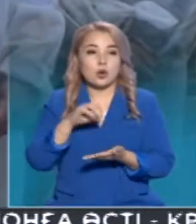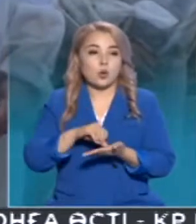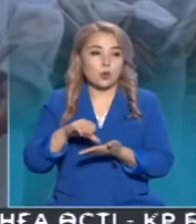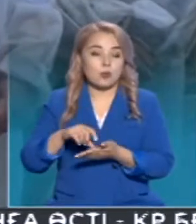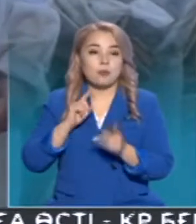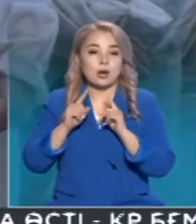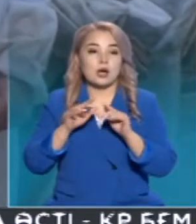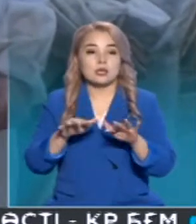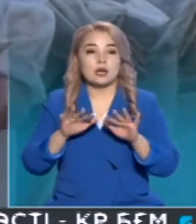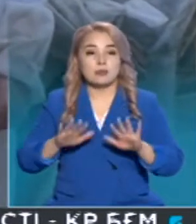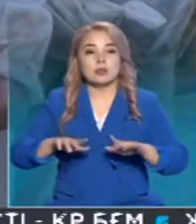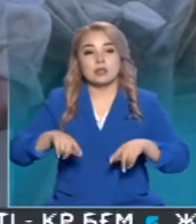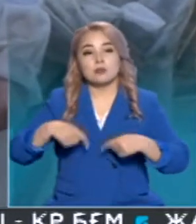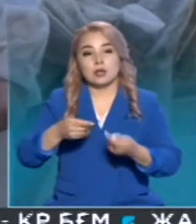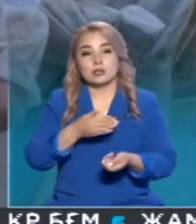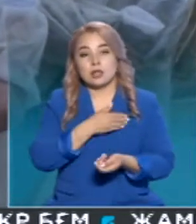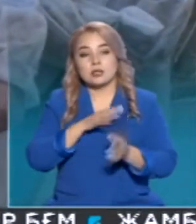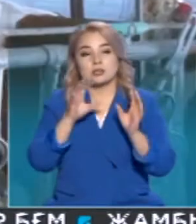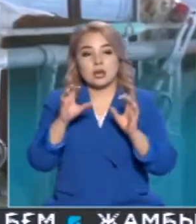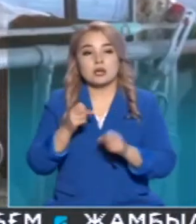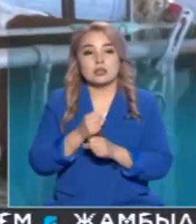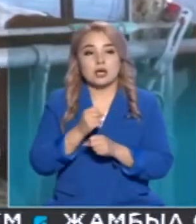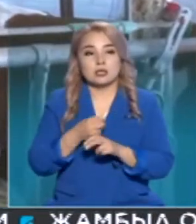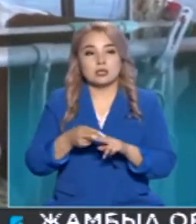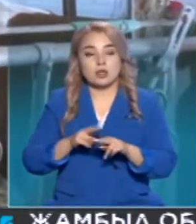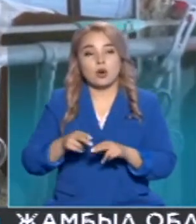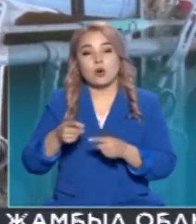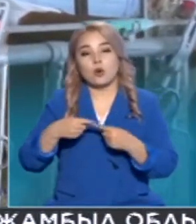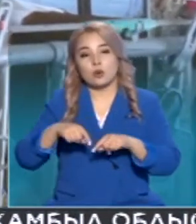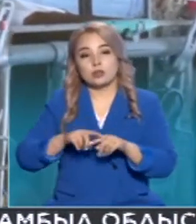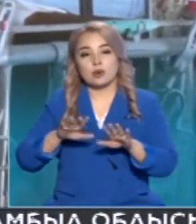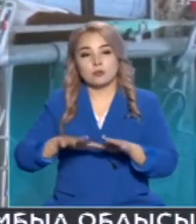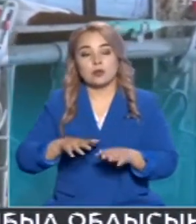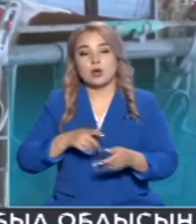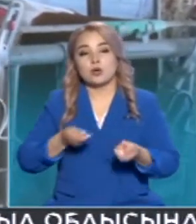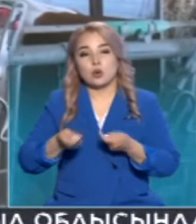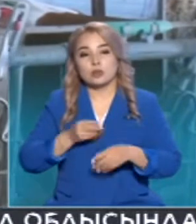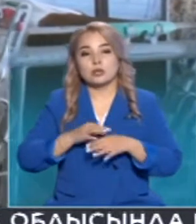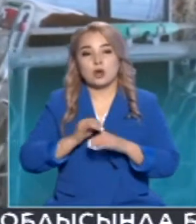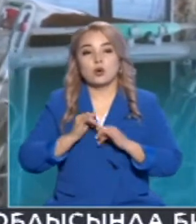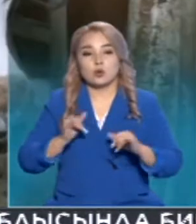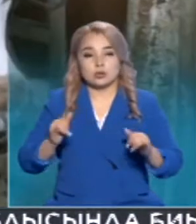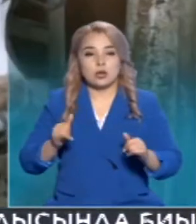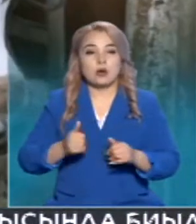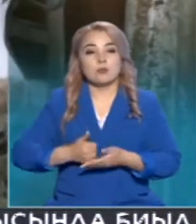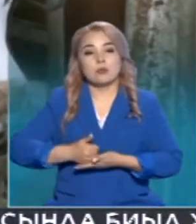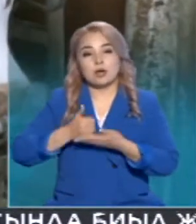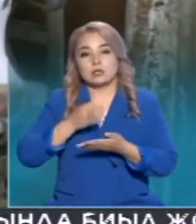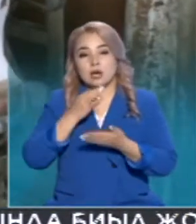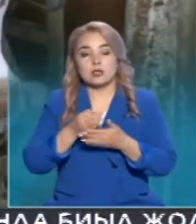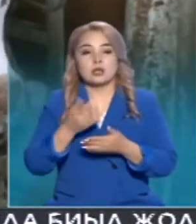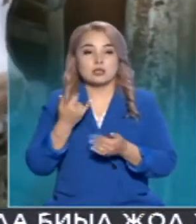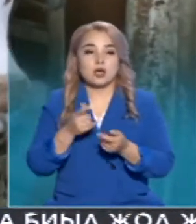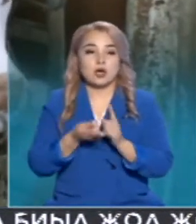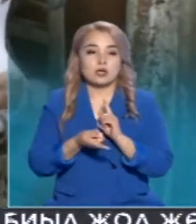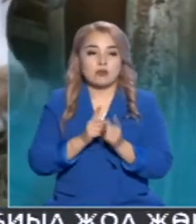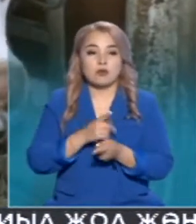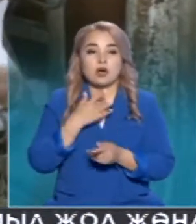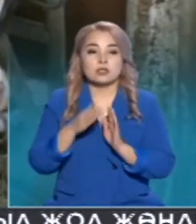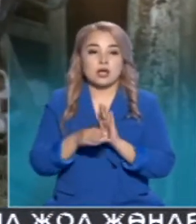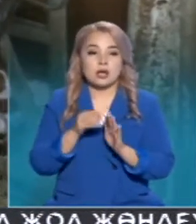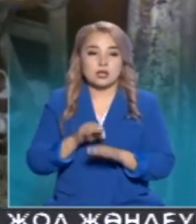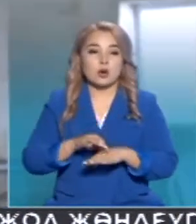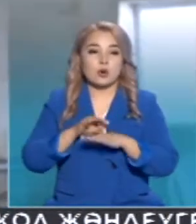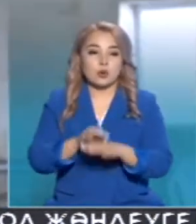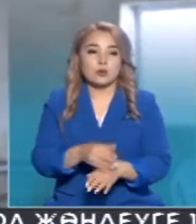өкілеттігі парламентке берілмек. Осылайша заң шығарушы органның рөлі күшейіп, мәртебесі артады. Ауыл тұрғындары алдағы референдумға қатысуға ниетті